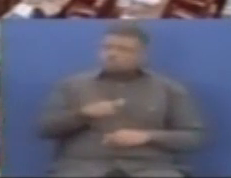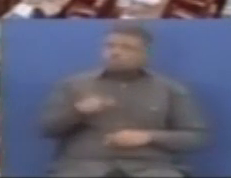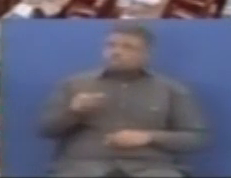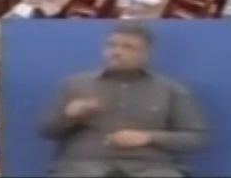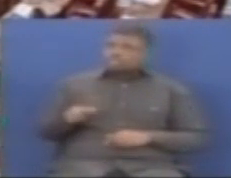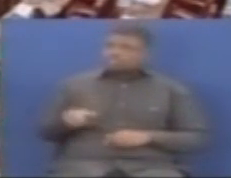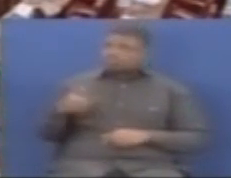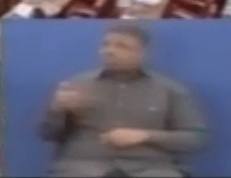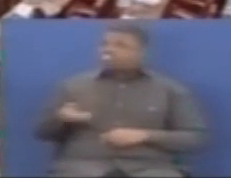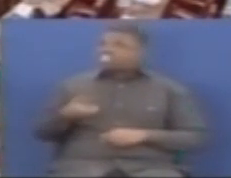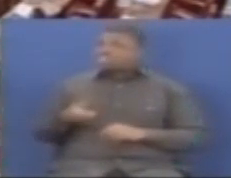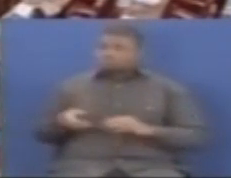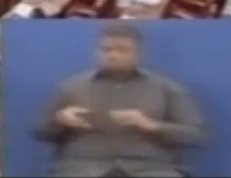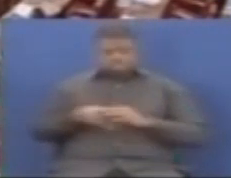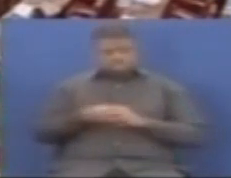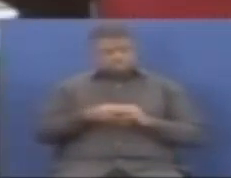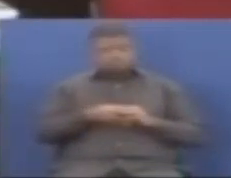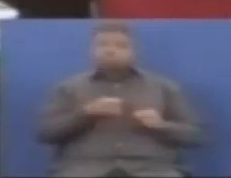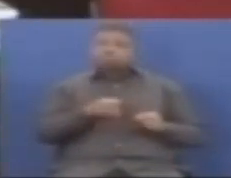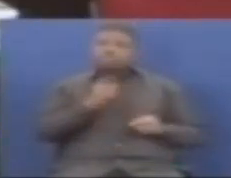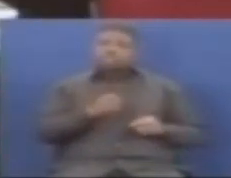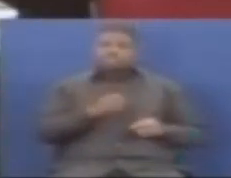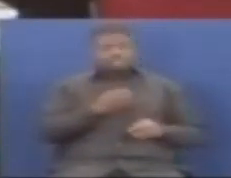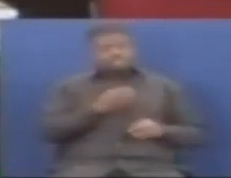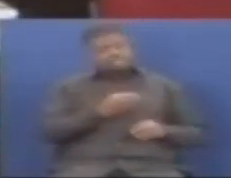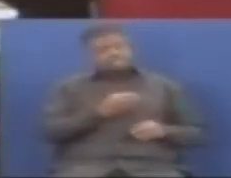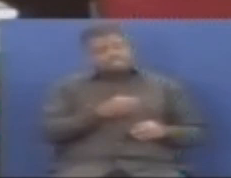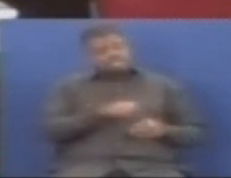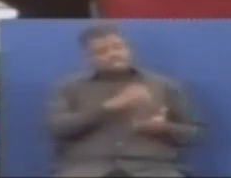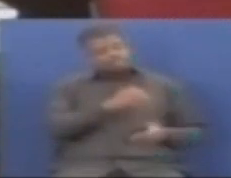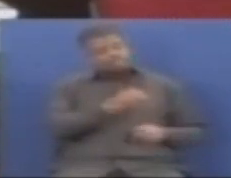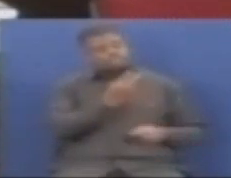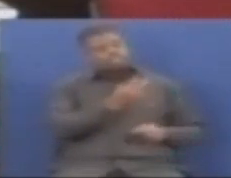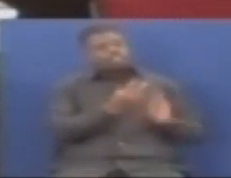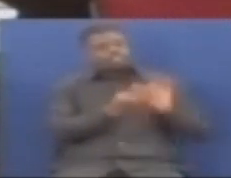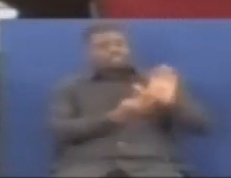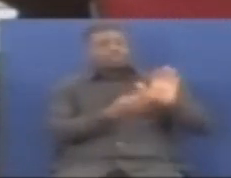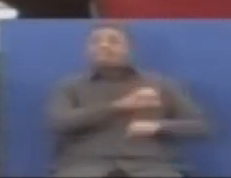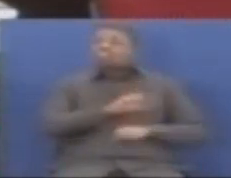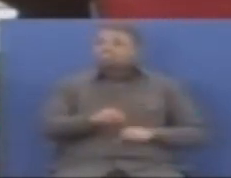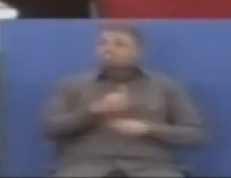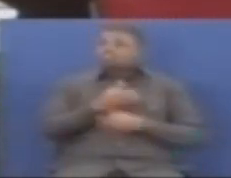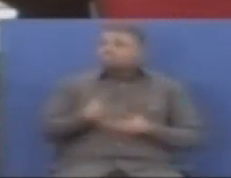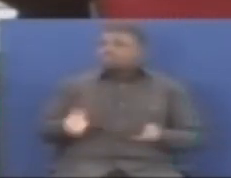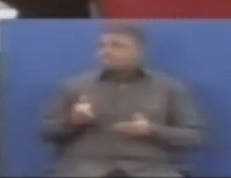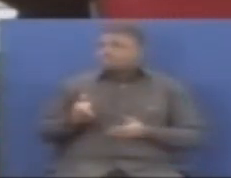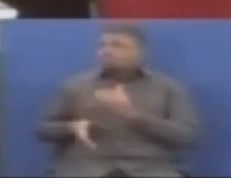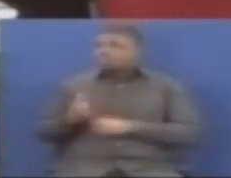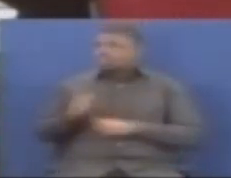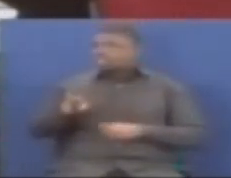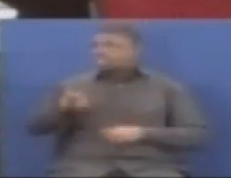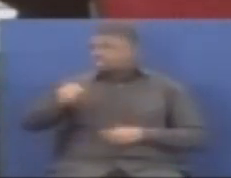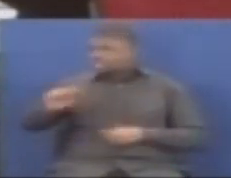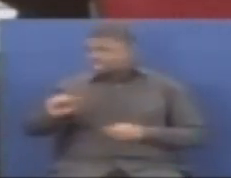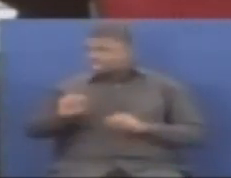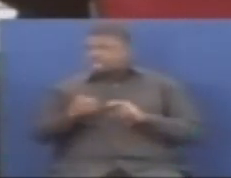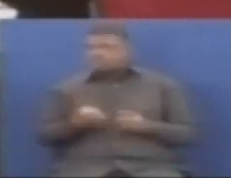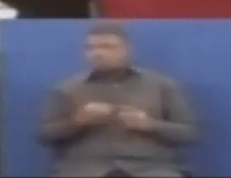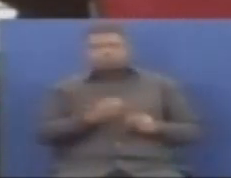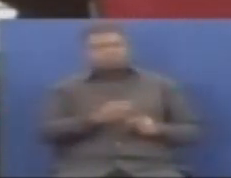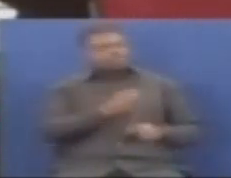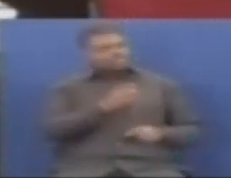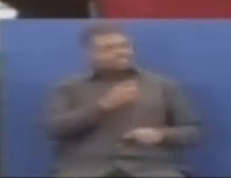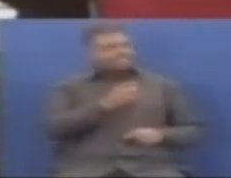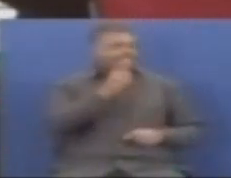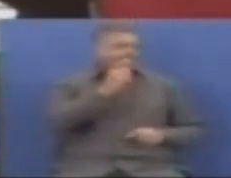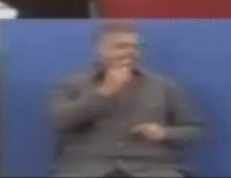vijijini waunganishwe umeme kwa gharama shilingi 27,000 bila kujali kama ni kupitia REA au TANESCO, lakini agizo hili